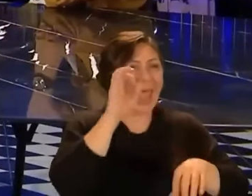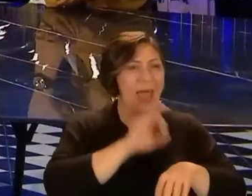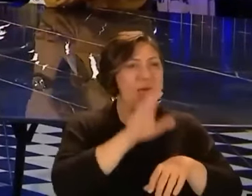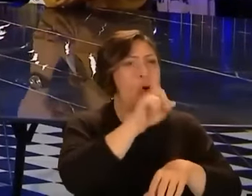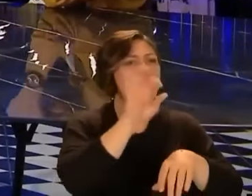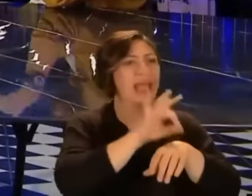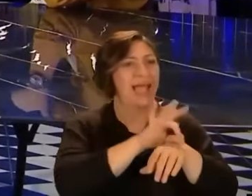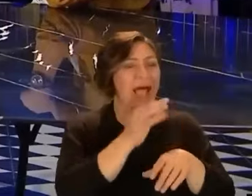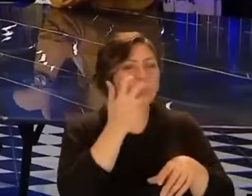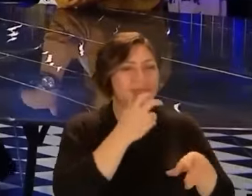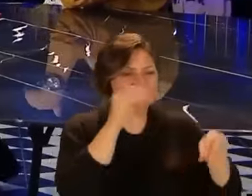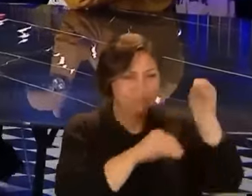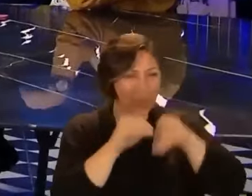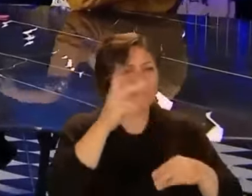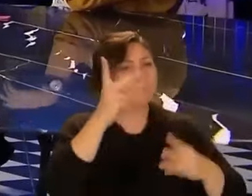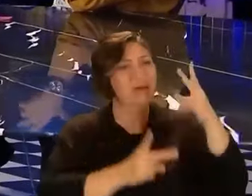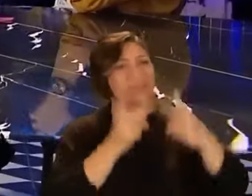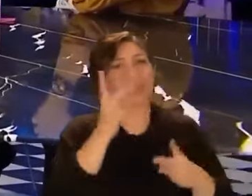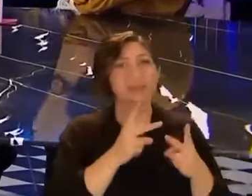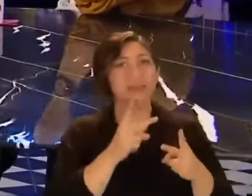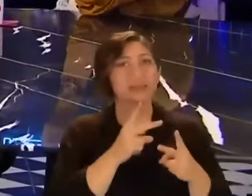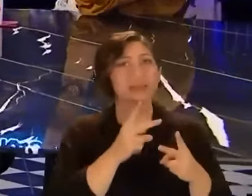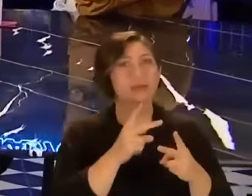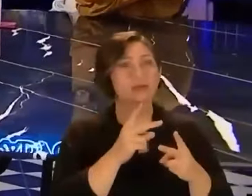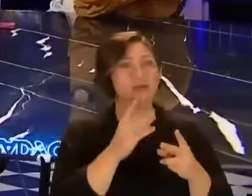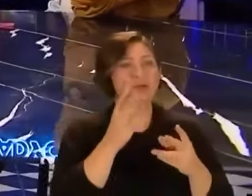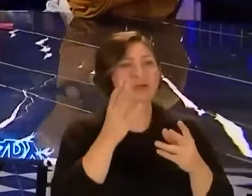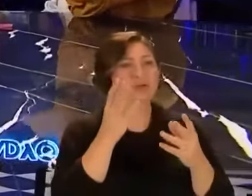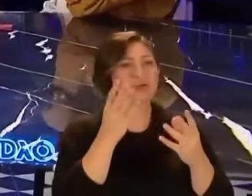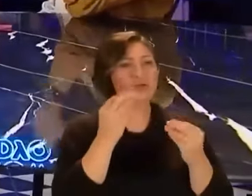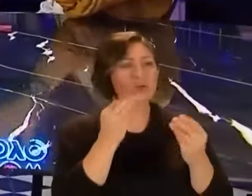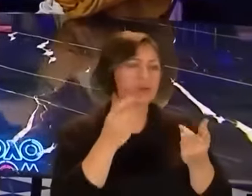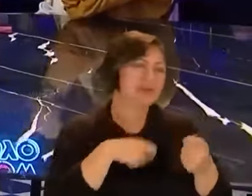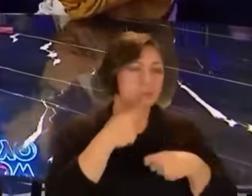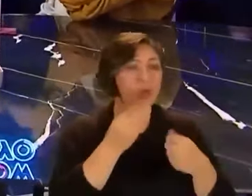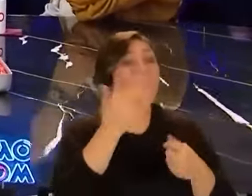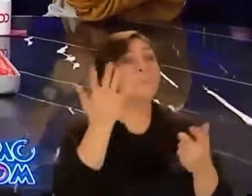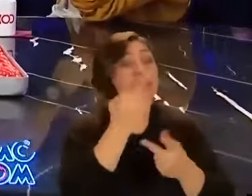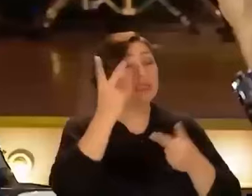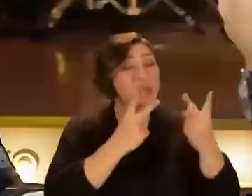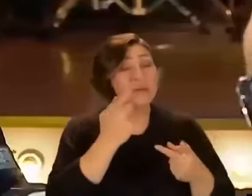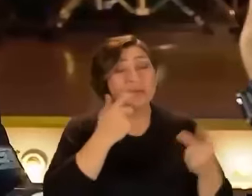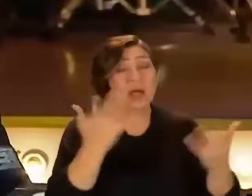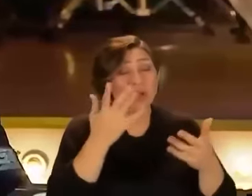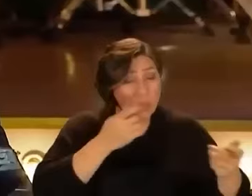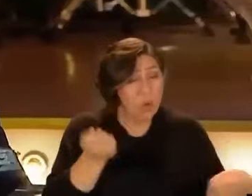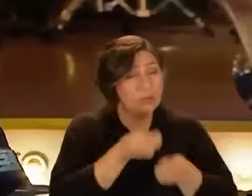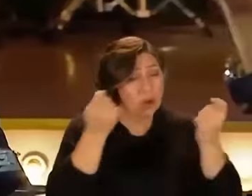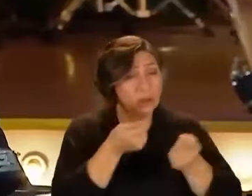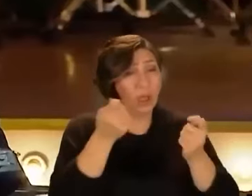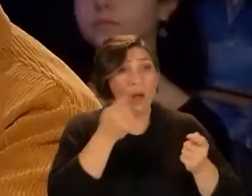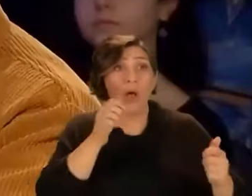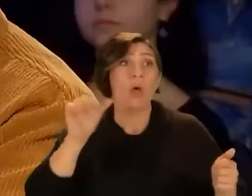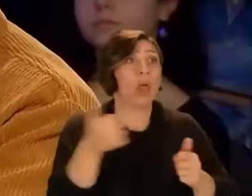10 dakikada yapılan bir beste bazen çok çala kalem olabiliyor. Bazen yıllarca uğraştığın bir beste senin